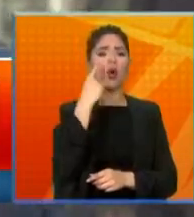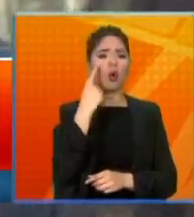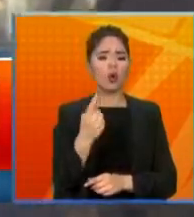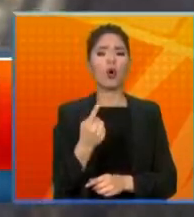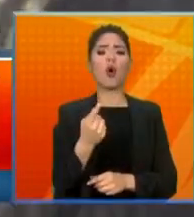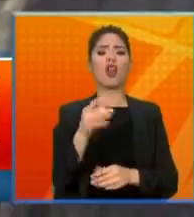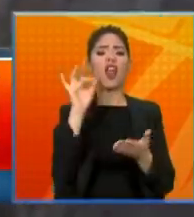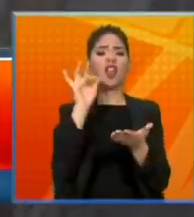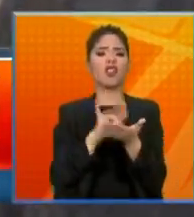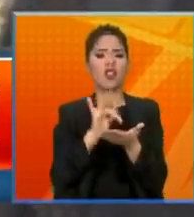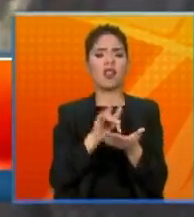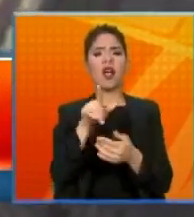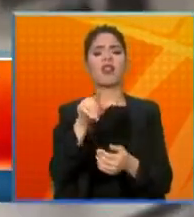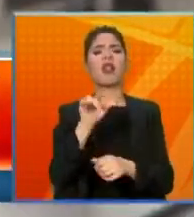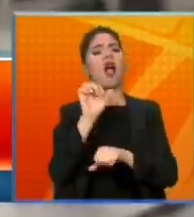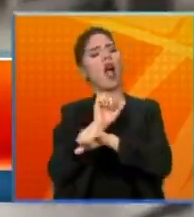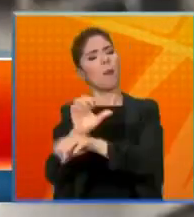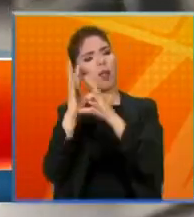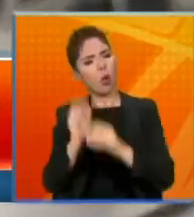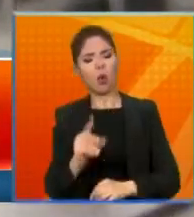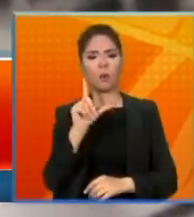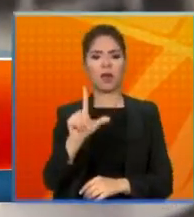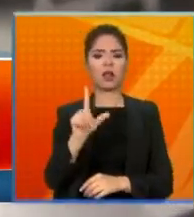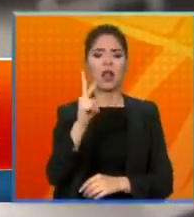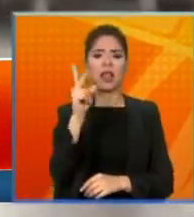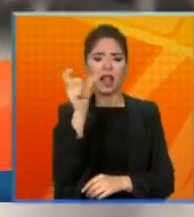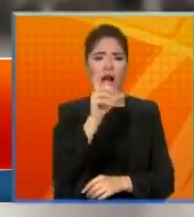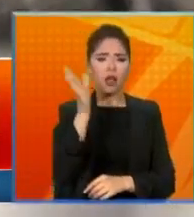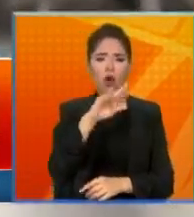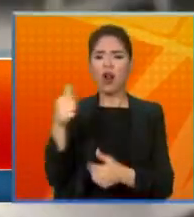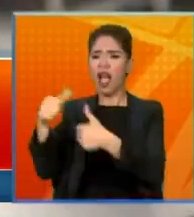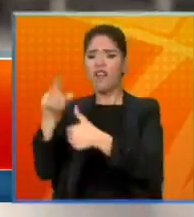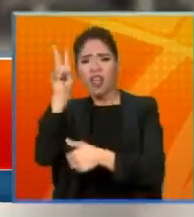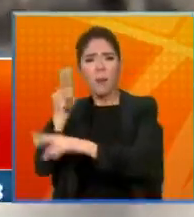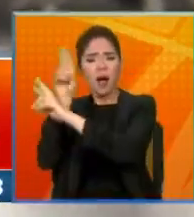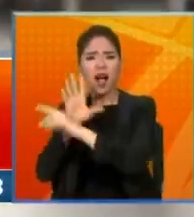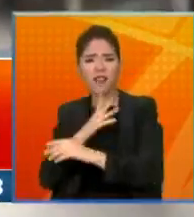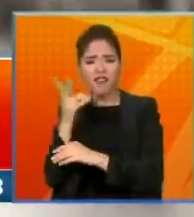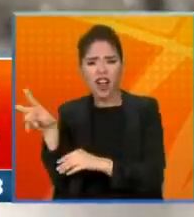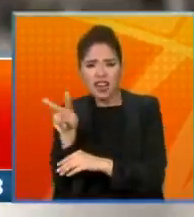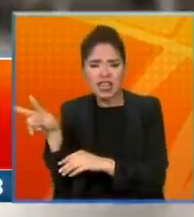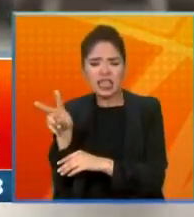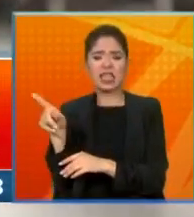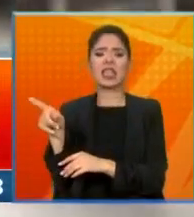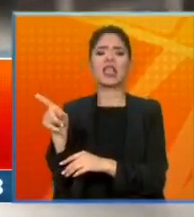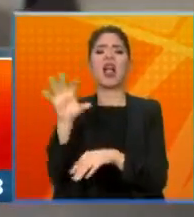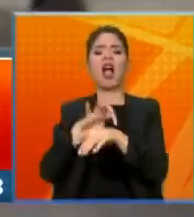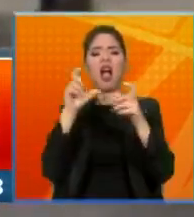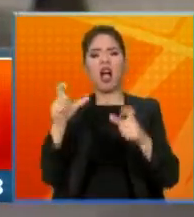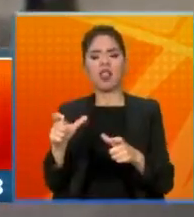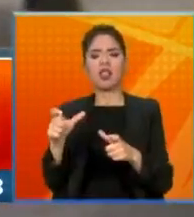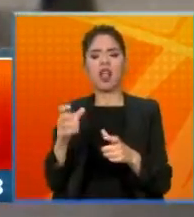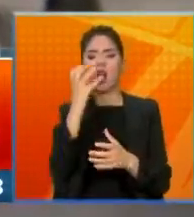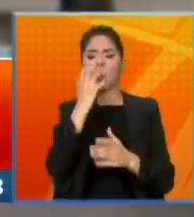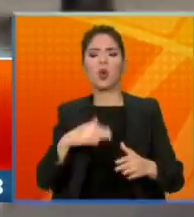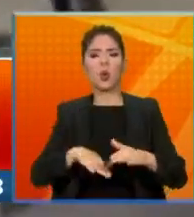cezası Amerika'daki gibi direkt hapis olmalı. İki ay sonra dünya evine girmeye hazırlanan Cansu Safi ve Bergehan Bulgurcu hastanede.